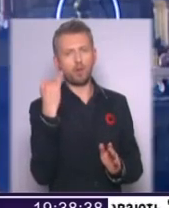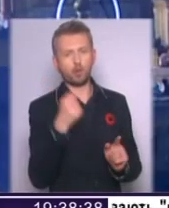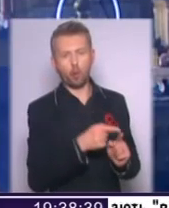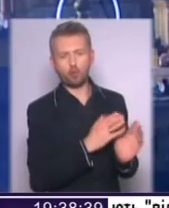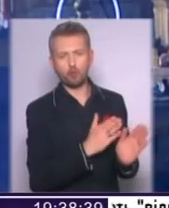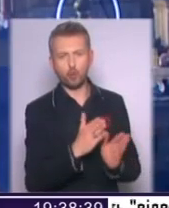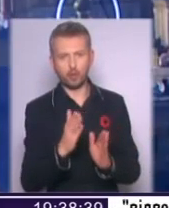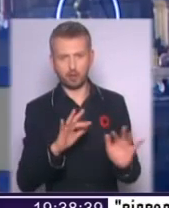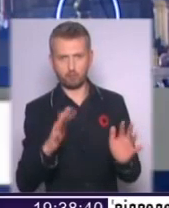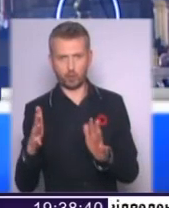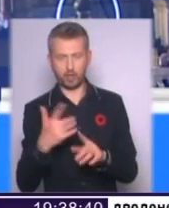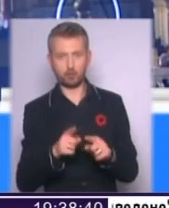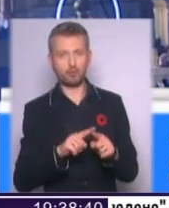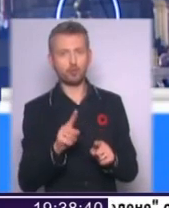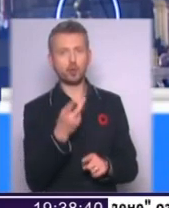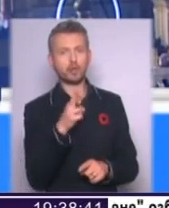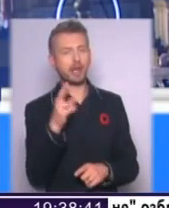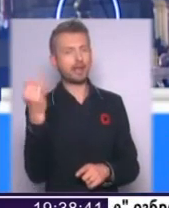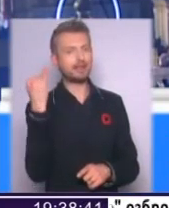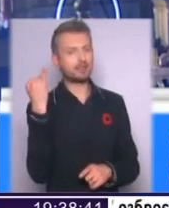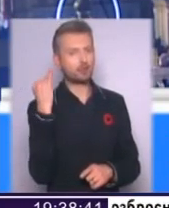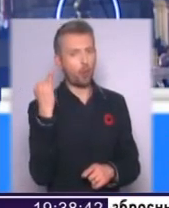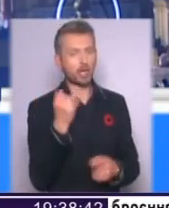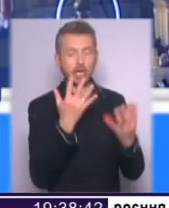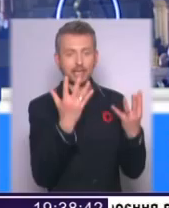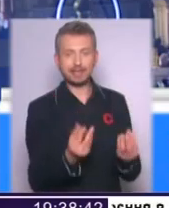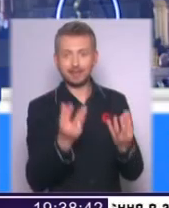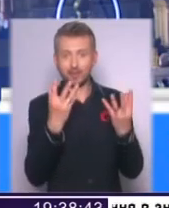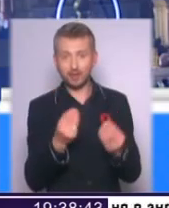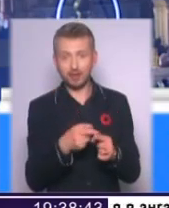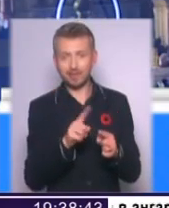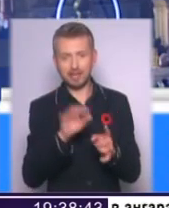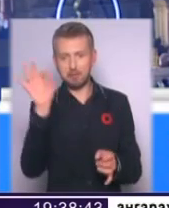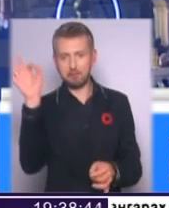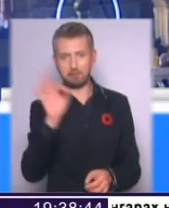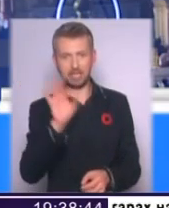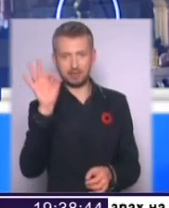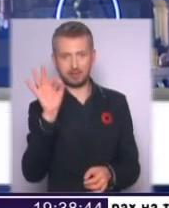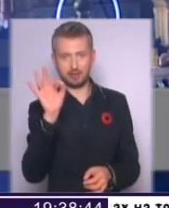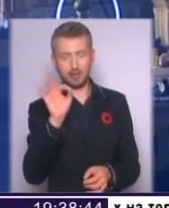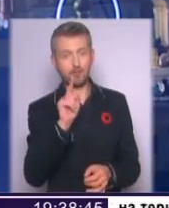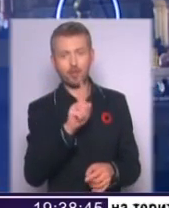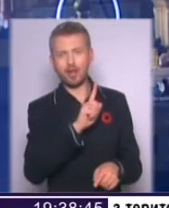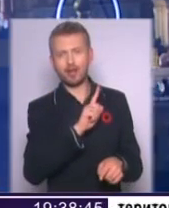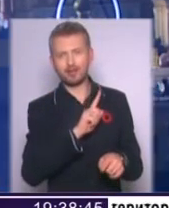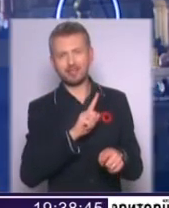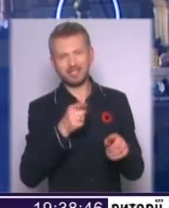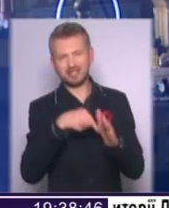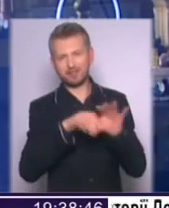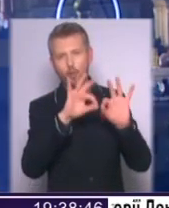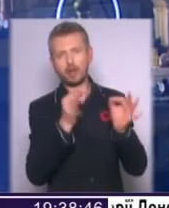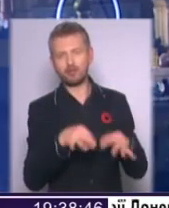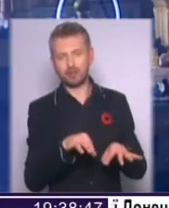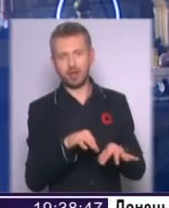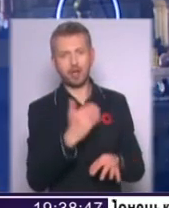подій, тому що для історії дні – це мить, яка є швидше символічною. Тому